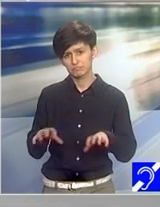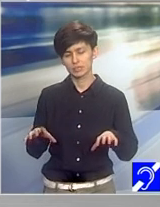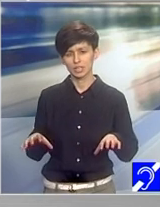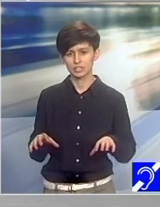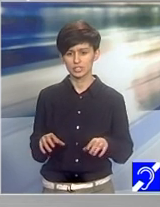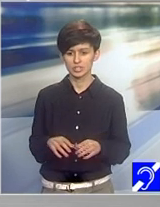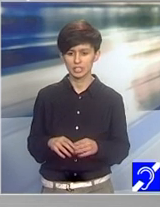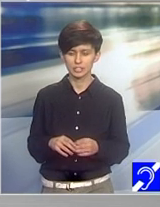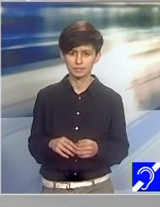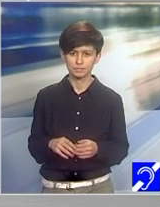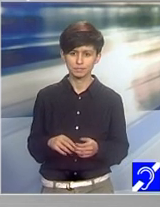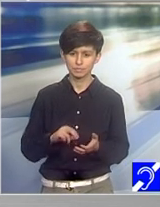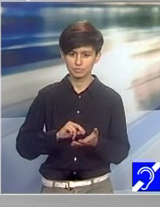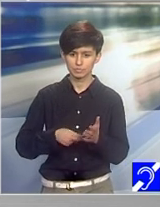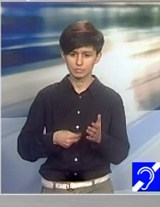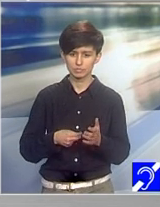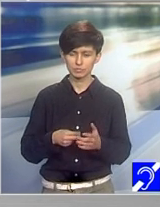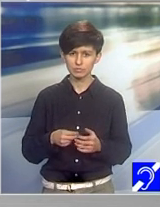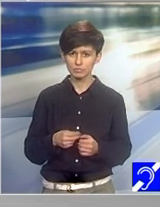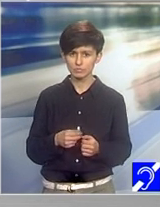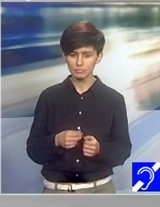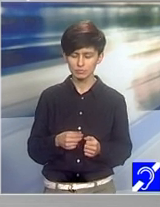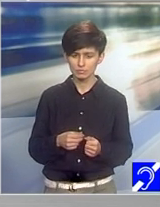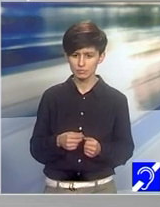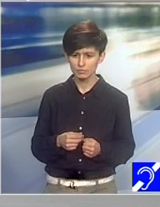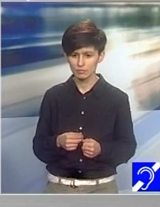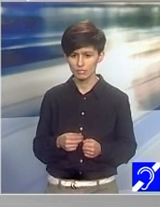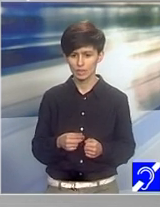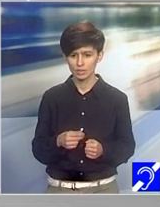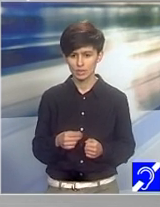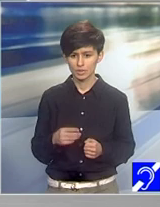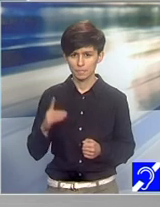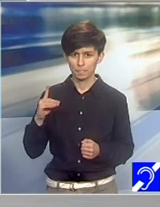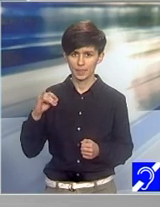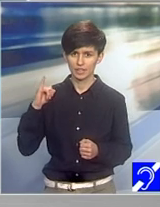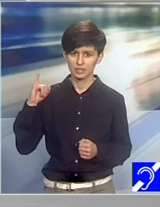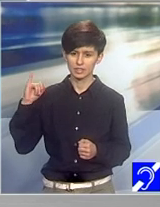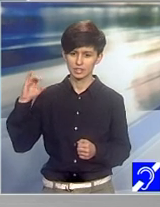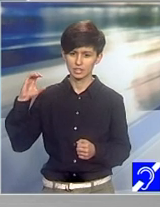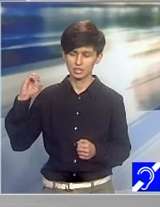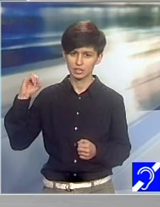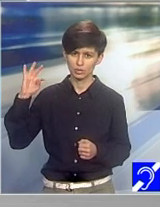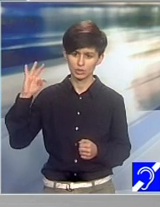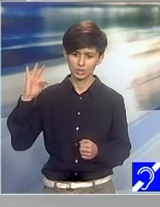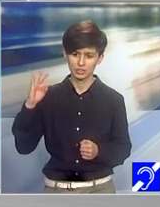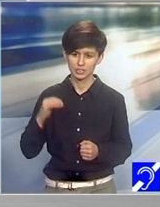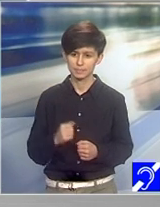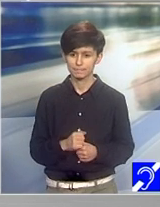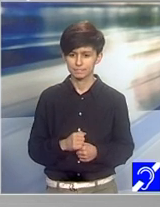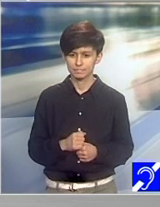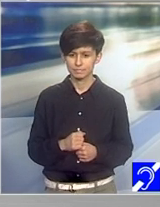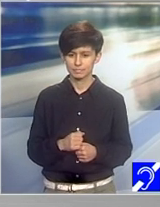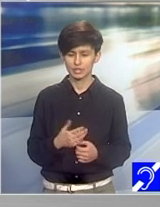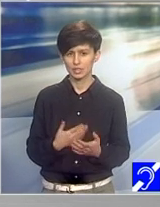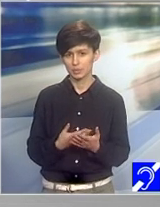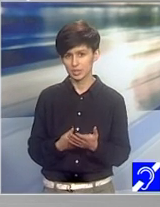cu aprobări, DICOT, că... De la... La DICOT ați ajuns. Da, și de la DICOT să cultivi